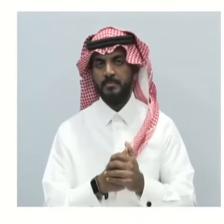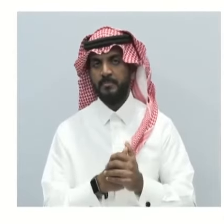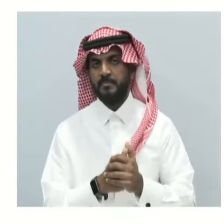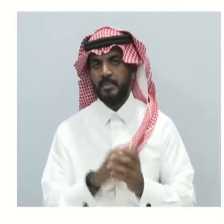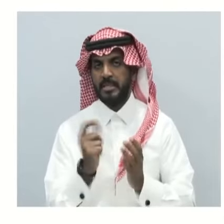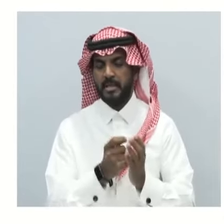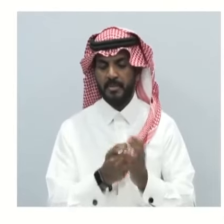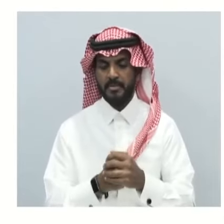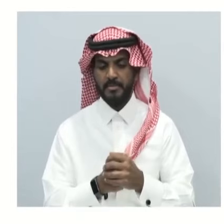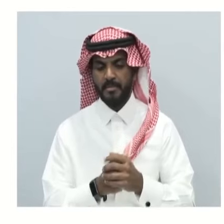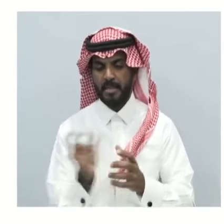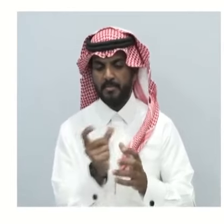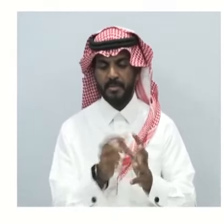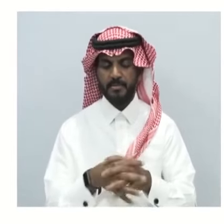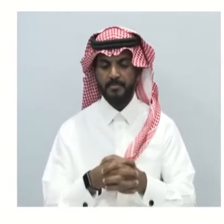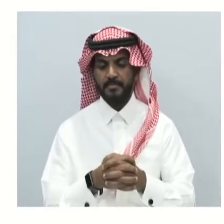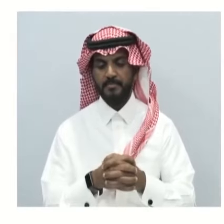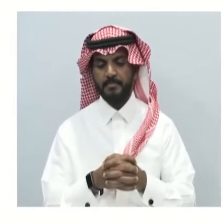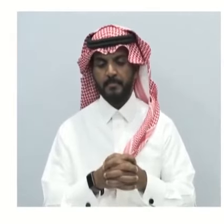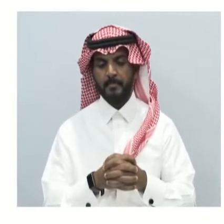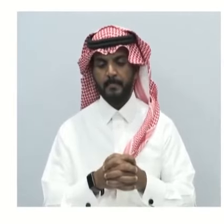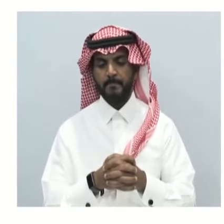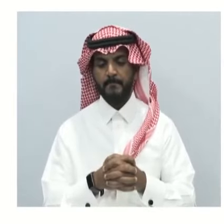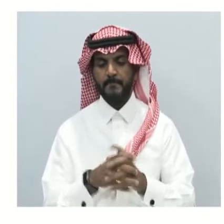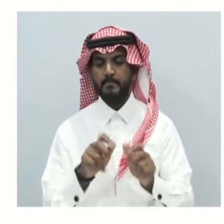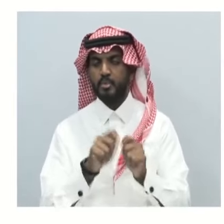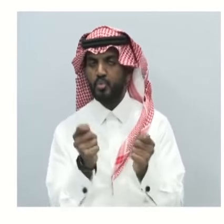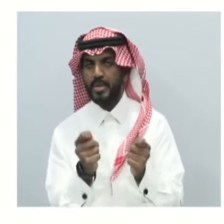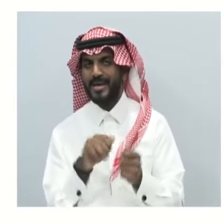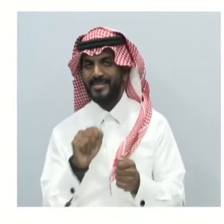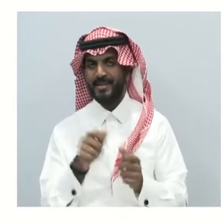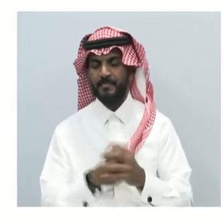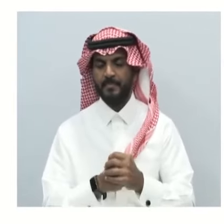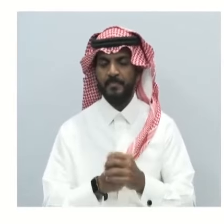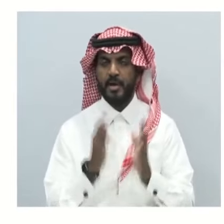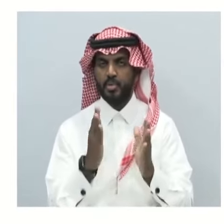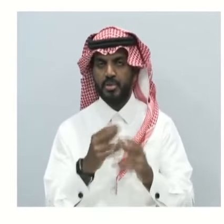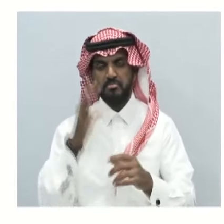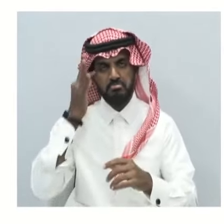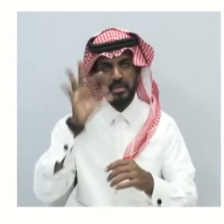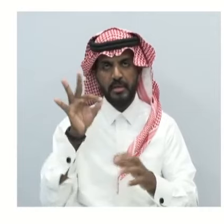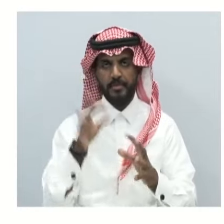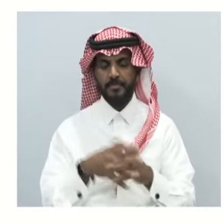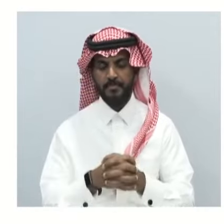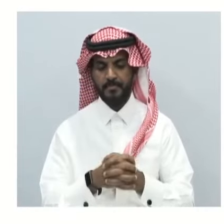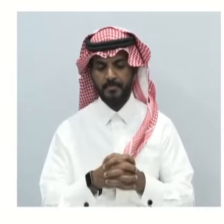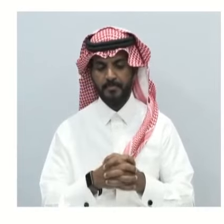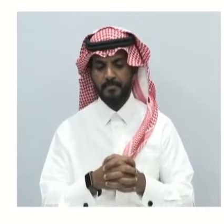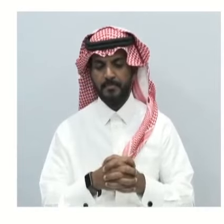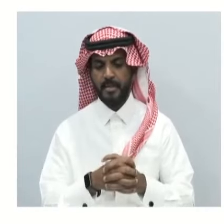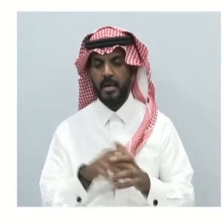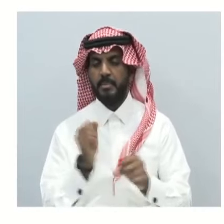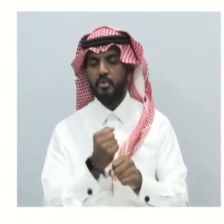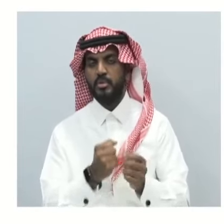ان تدونوا هذه المفردات وتضعوها في مطويه بهذا الشكل او الشكل الذي ترونه مناسب اعمل مطويه